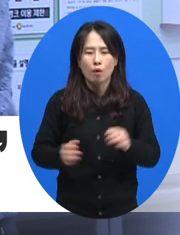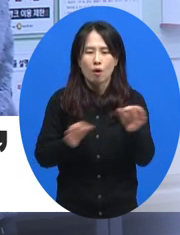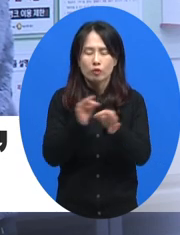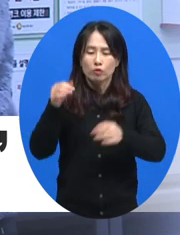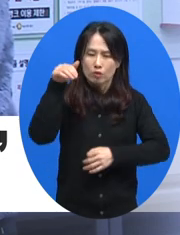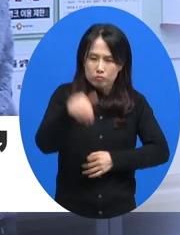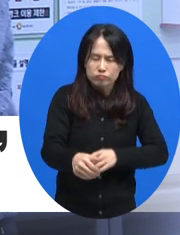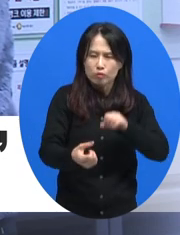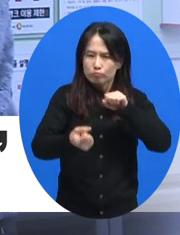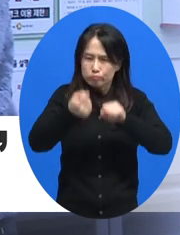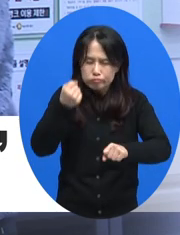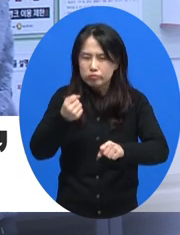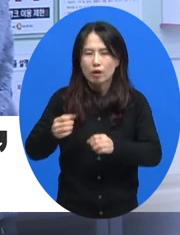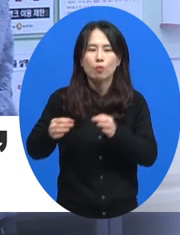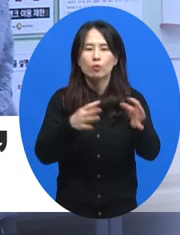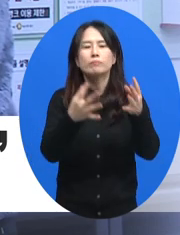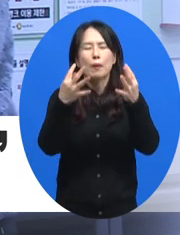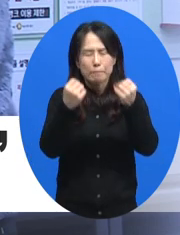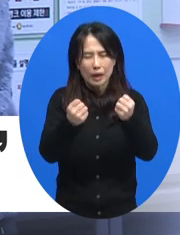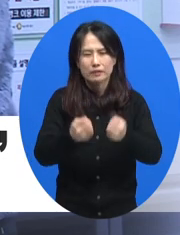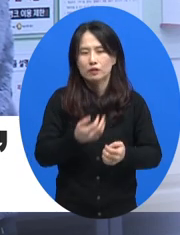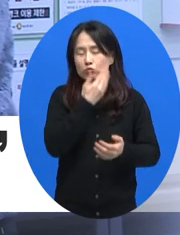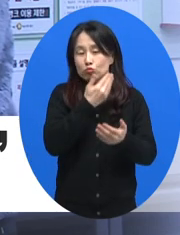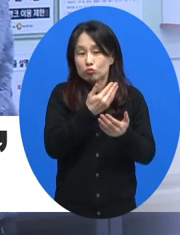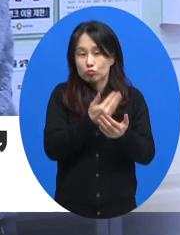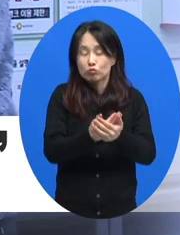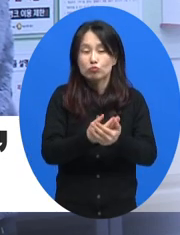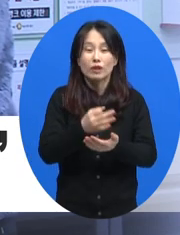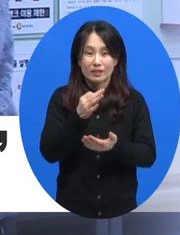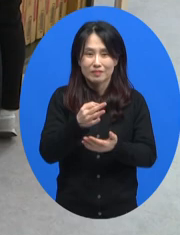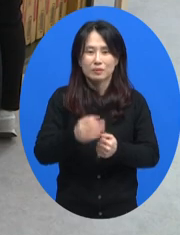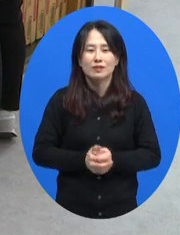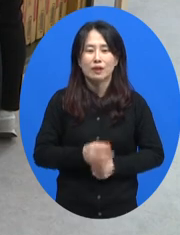속에서 이뤄낸 성과라 더 값집니다. 현장 취재했습니다.